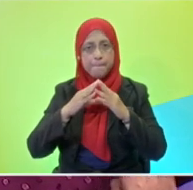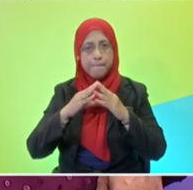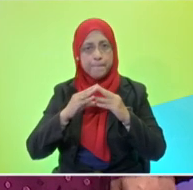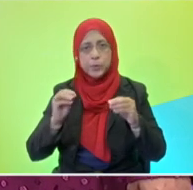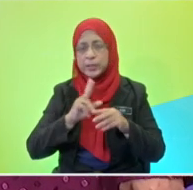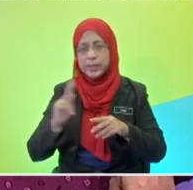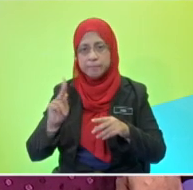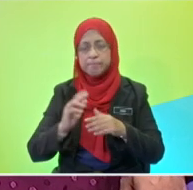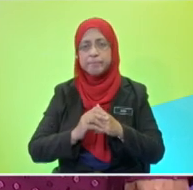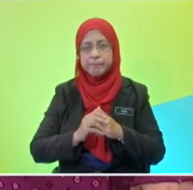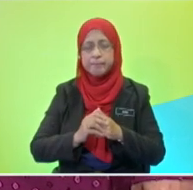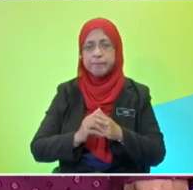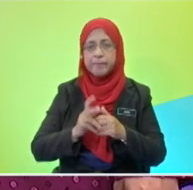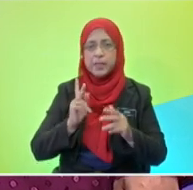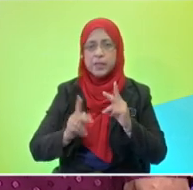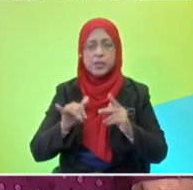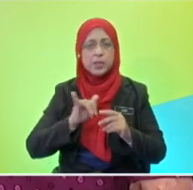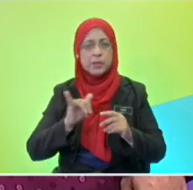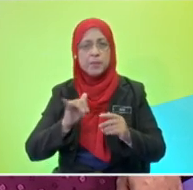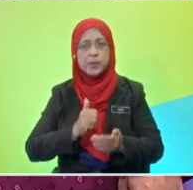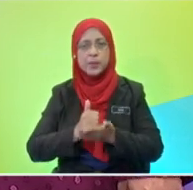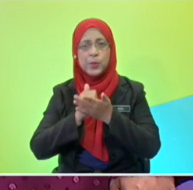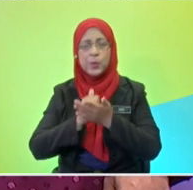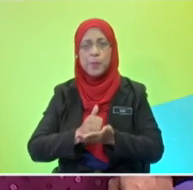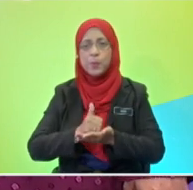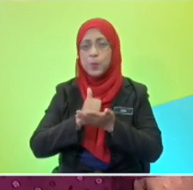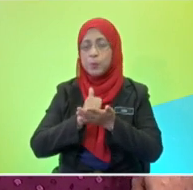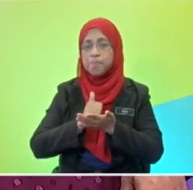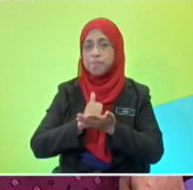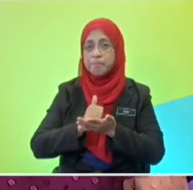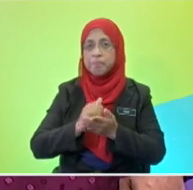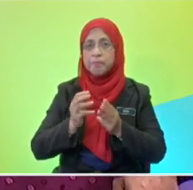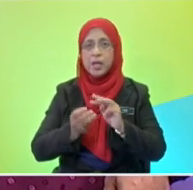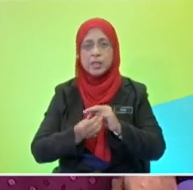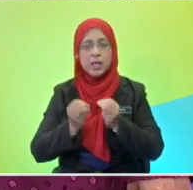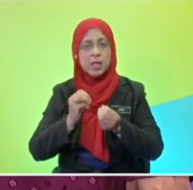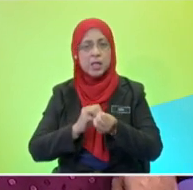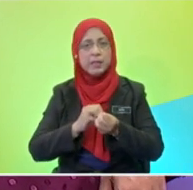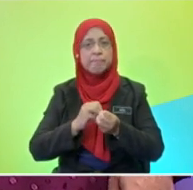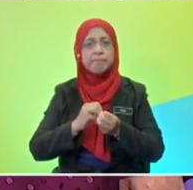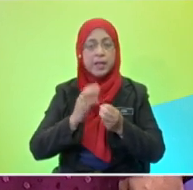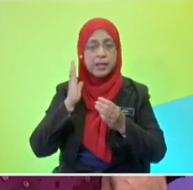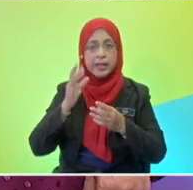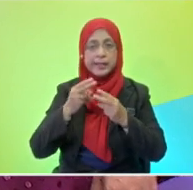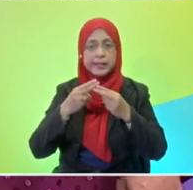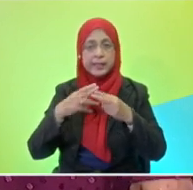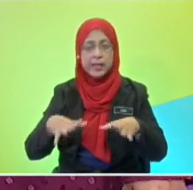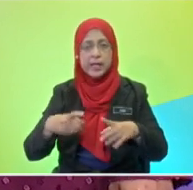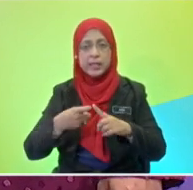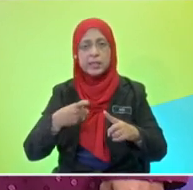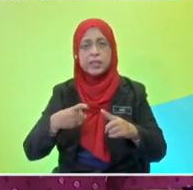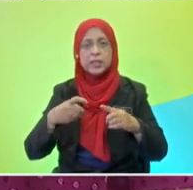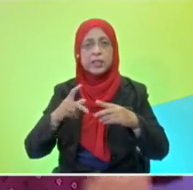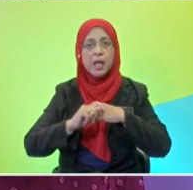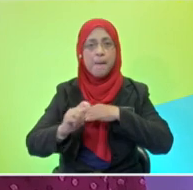apabila saling berada maka gejala yang tak baik ini dapatlah dibantras betul kemudian memupuk silaturahim hubungan